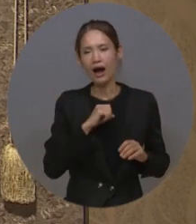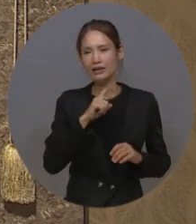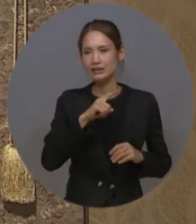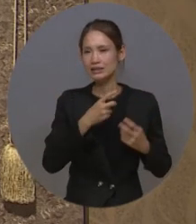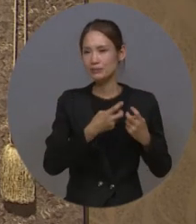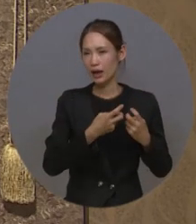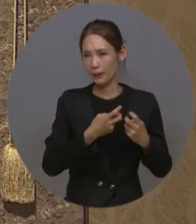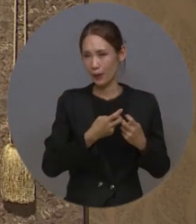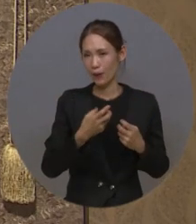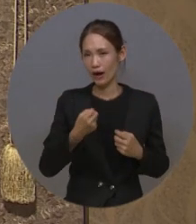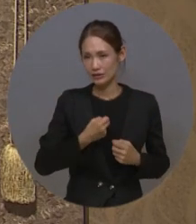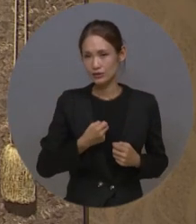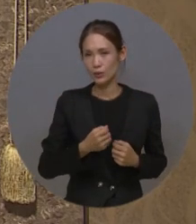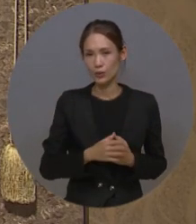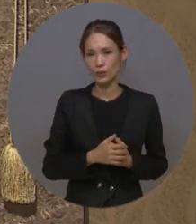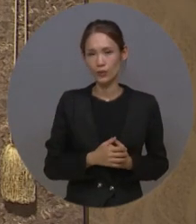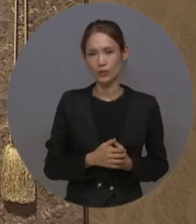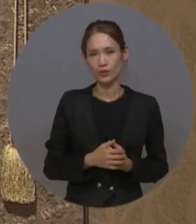더